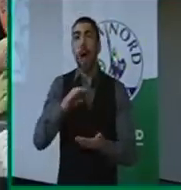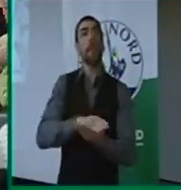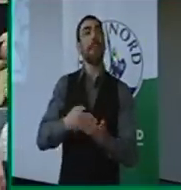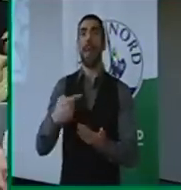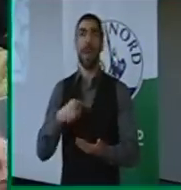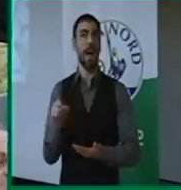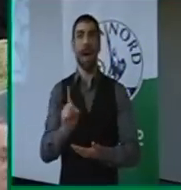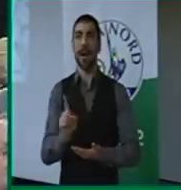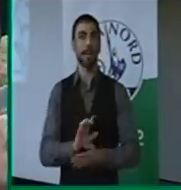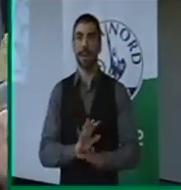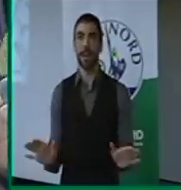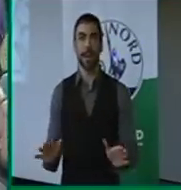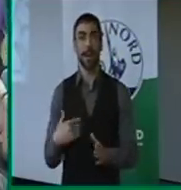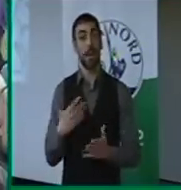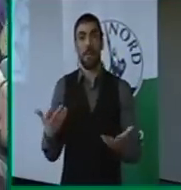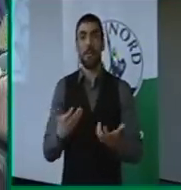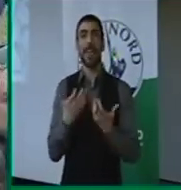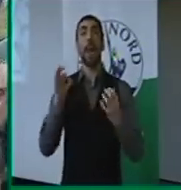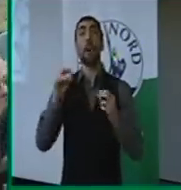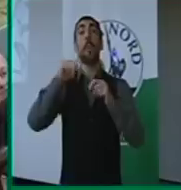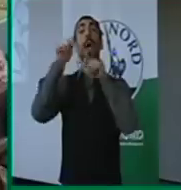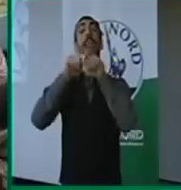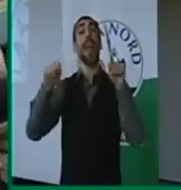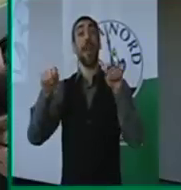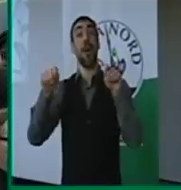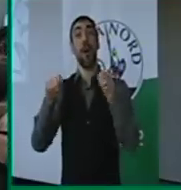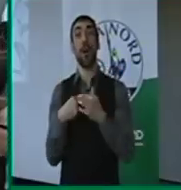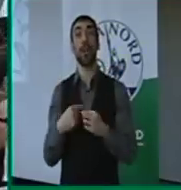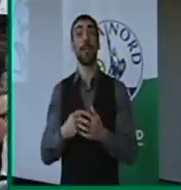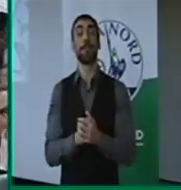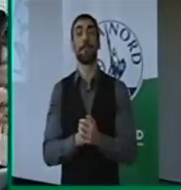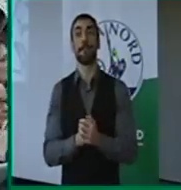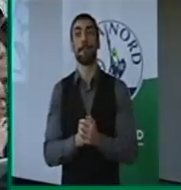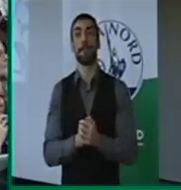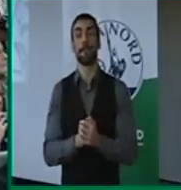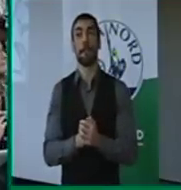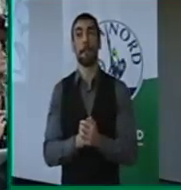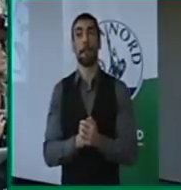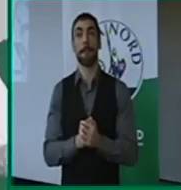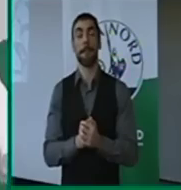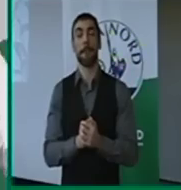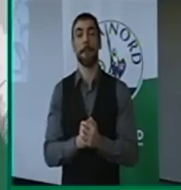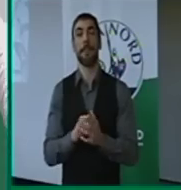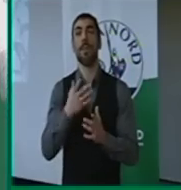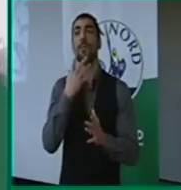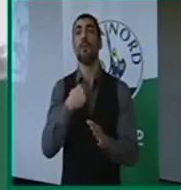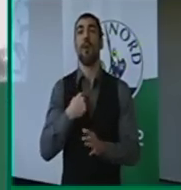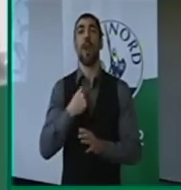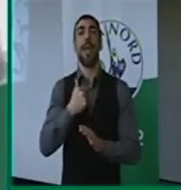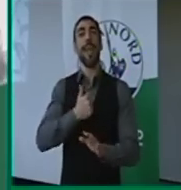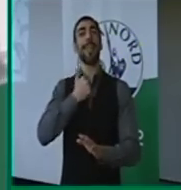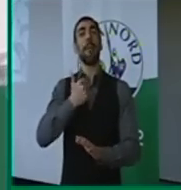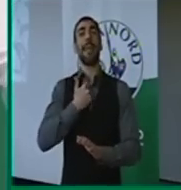marmellata e per assurdo è la Lega Nord per assurdo è la Lega Nord per l'indipendenza della